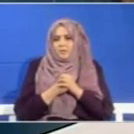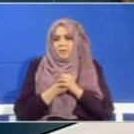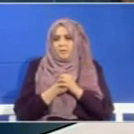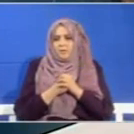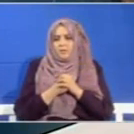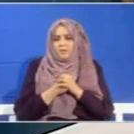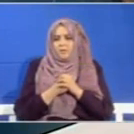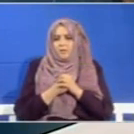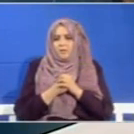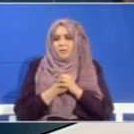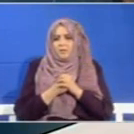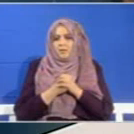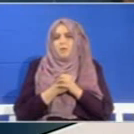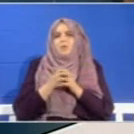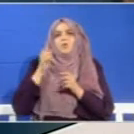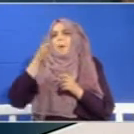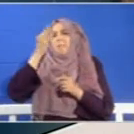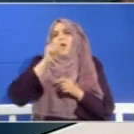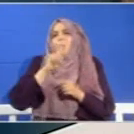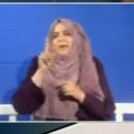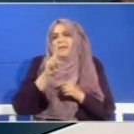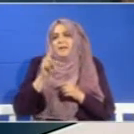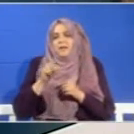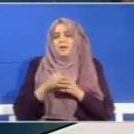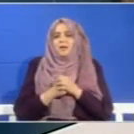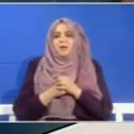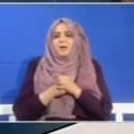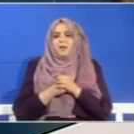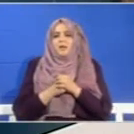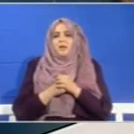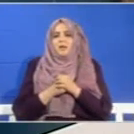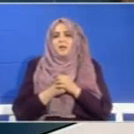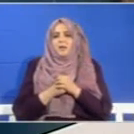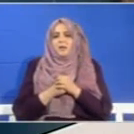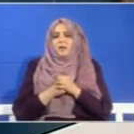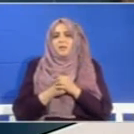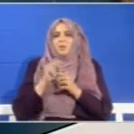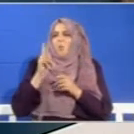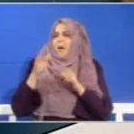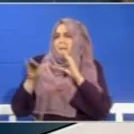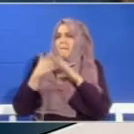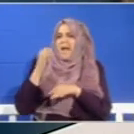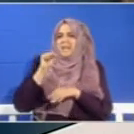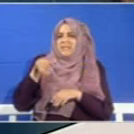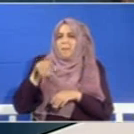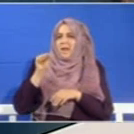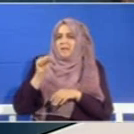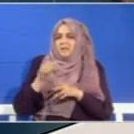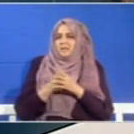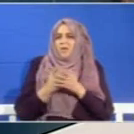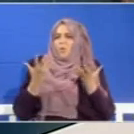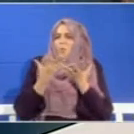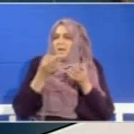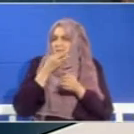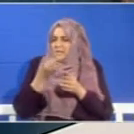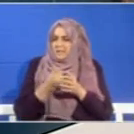انتي كي ما تفهميش انا ما قصدتش هكذاك ما هدرتش هكذاك. من بعد ولا قال لي وش الميساج اللي دزيتي لي وتحوسي نفرقوها